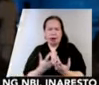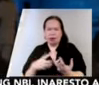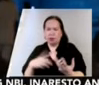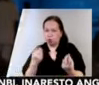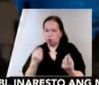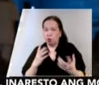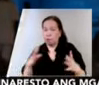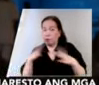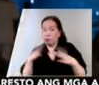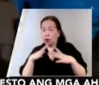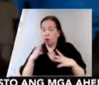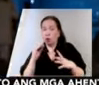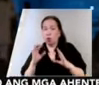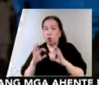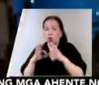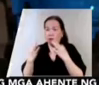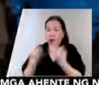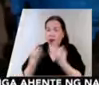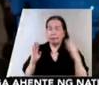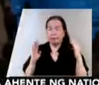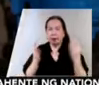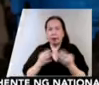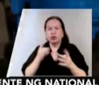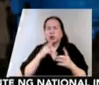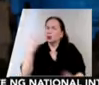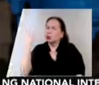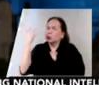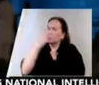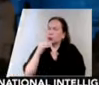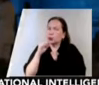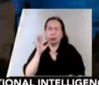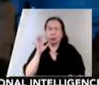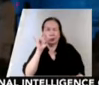pasyalan ang mga IG-worthy attraction sa loob ng Kastilyo.